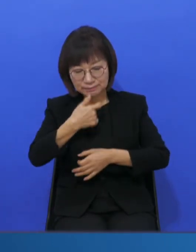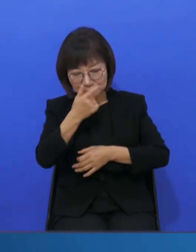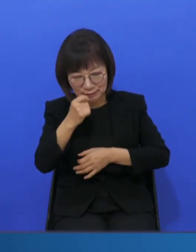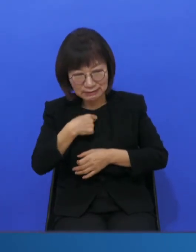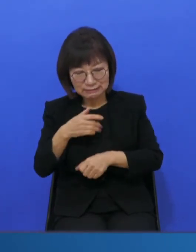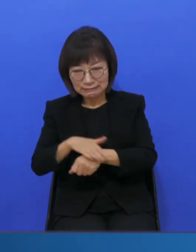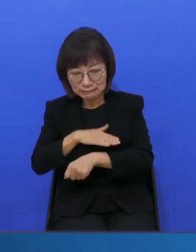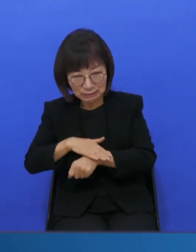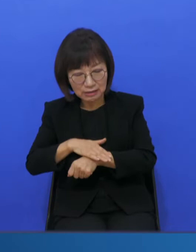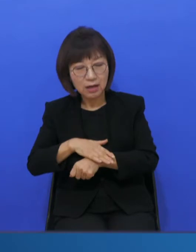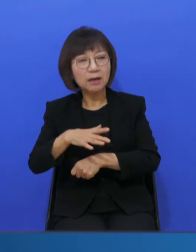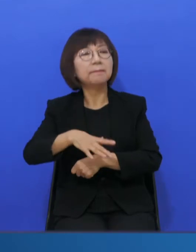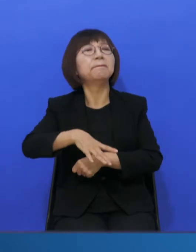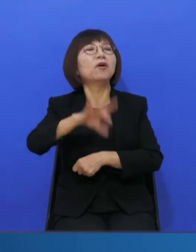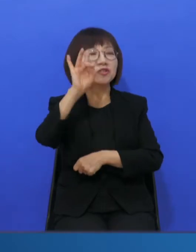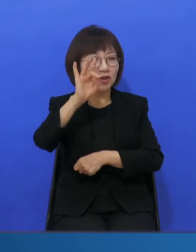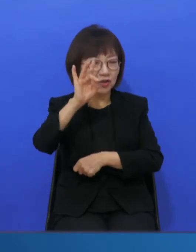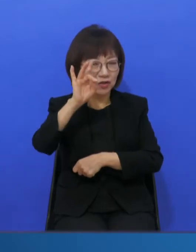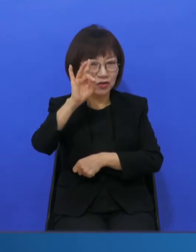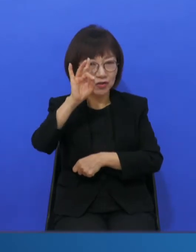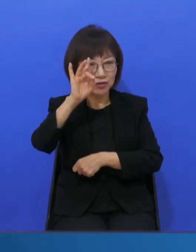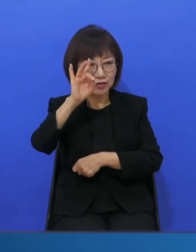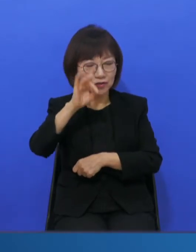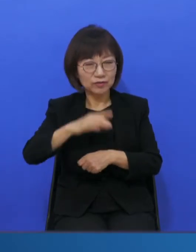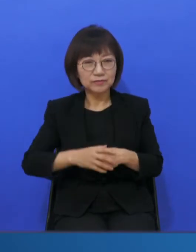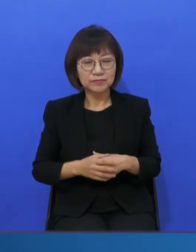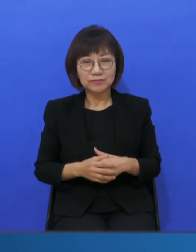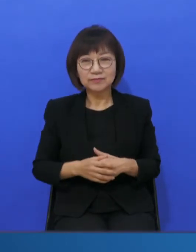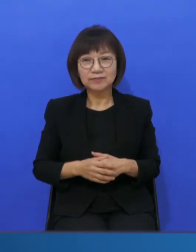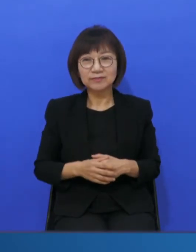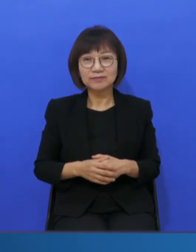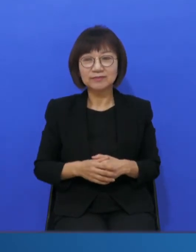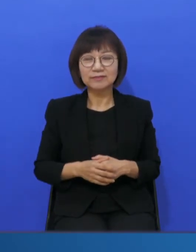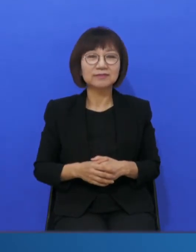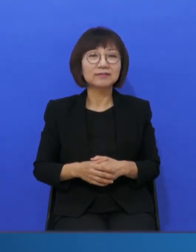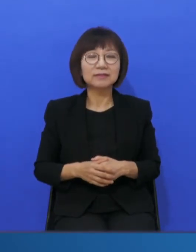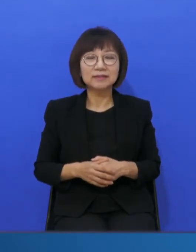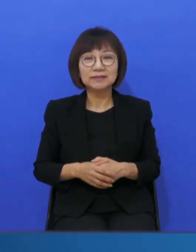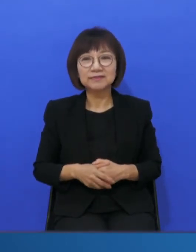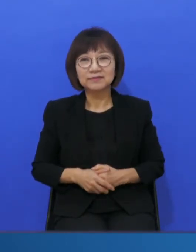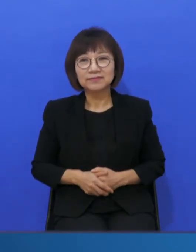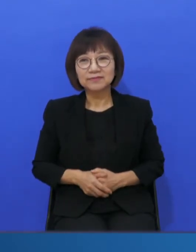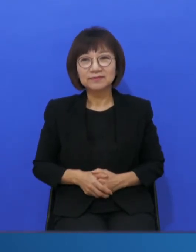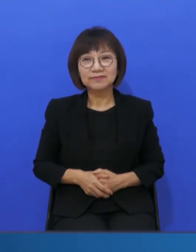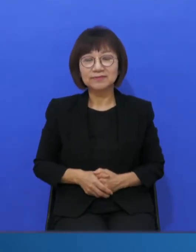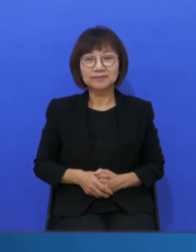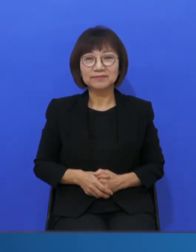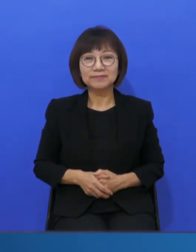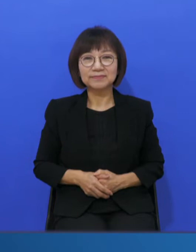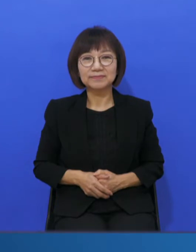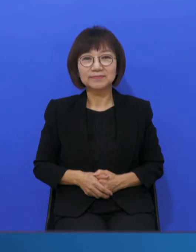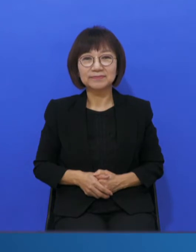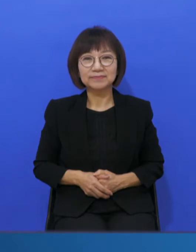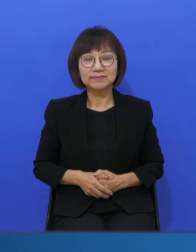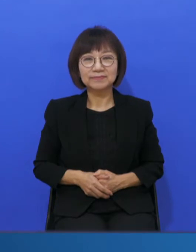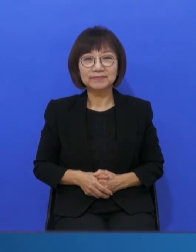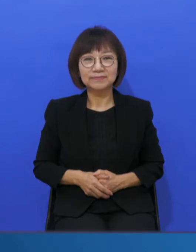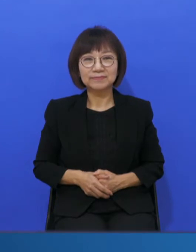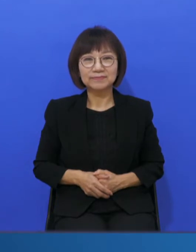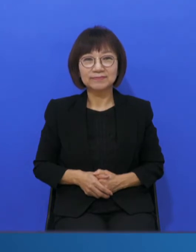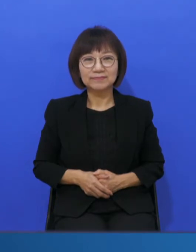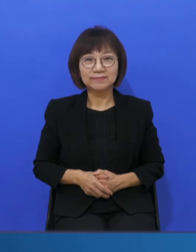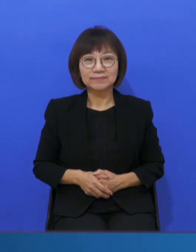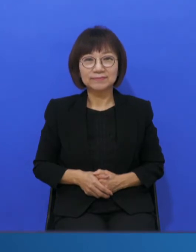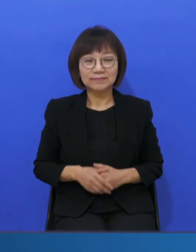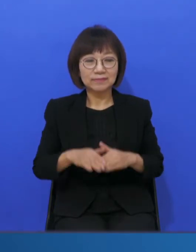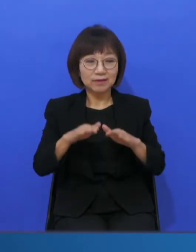realize the log that's in your eyes, not the speck inside of your brothers. 하나님 그 뒤에 쭉 나오는 말씀 보면 다 나오잖아요. And so we see all the 오늘 words of 2부 Jesus 예배 때 after 나오죠.